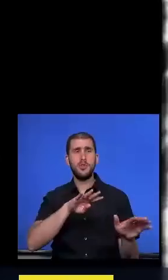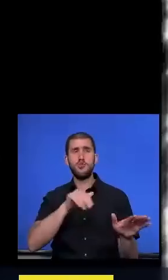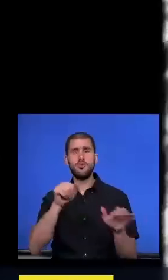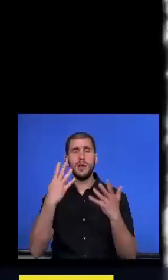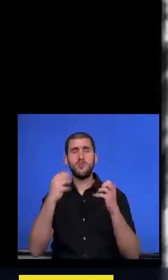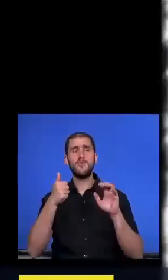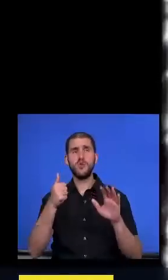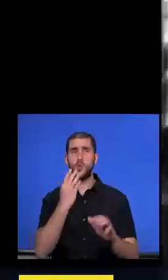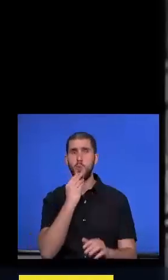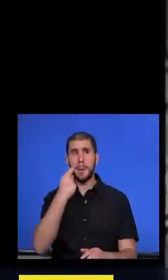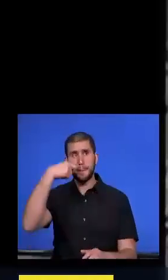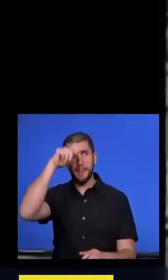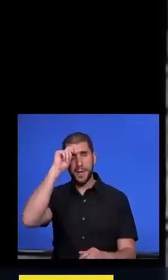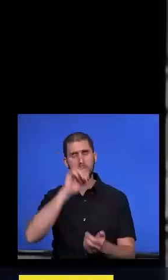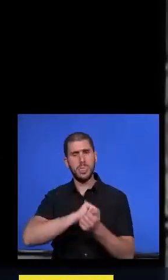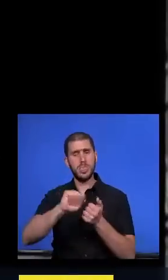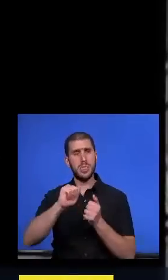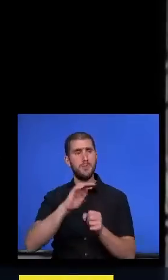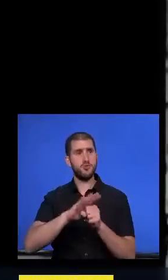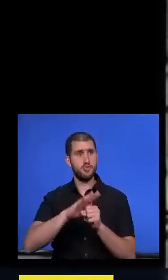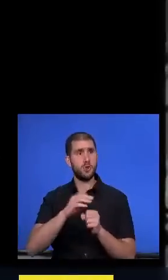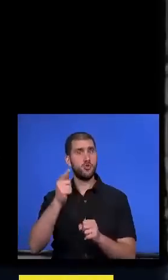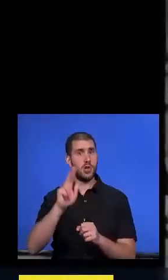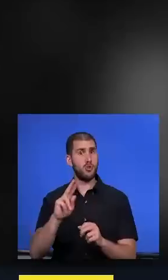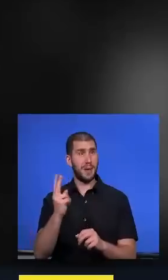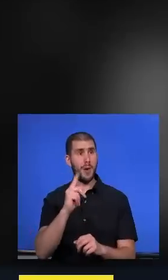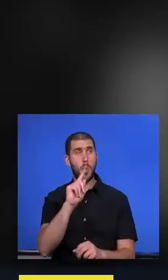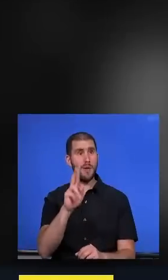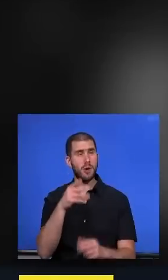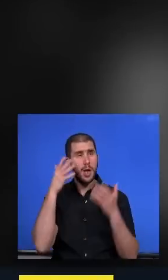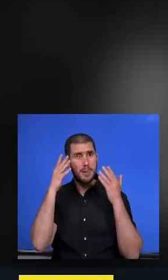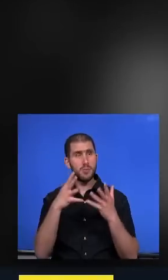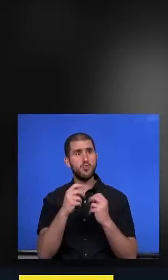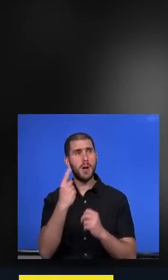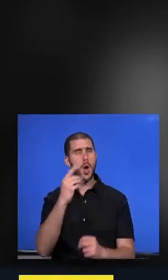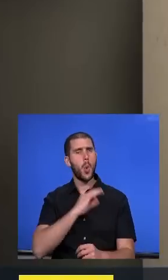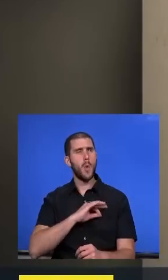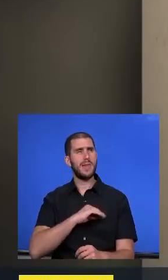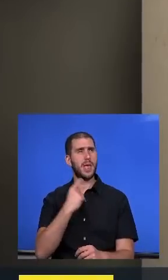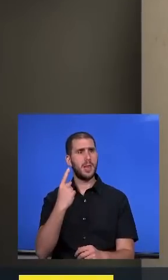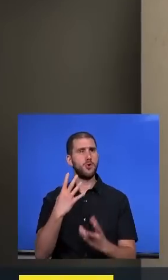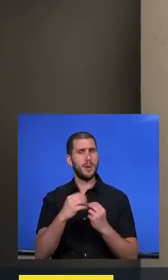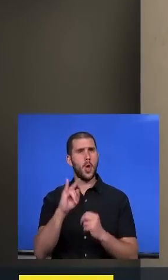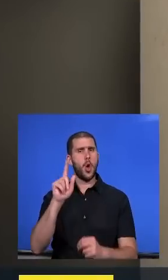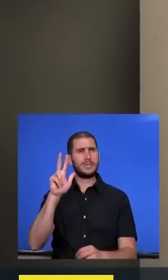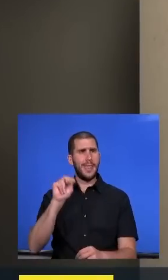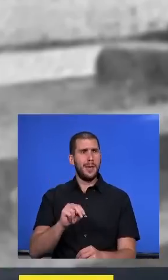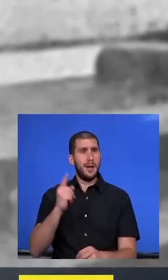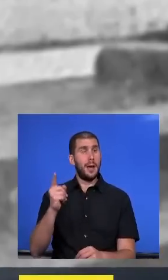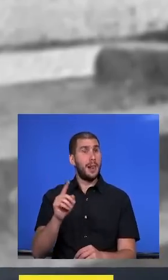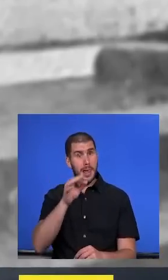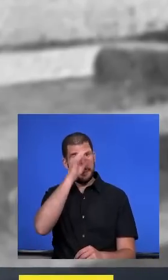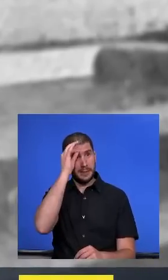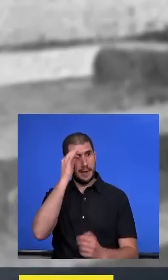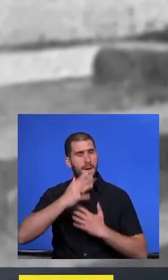55,696 יהודי ברלין שנספו בשואה, שליש מהקהילה, אבל אולי אפשר להתמקד במשפחה אופיינית אחת. משפחת חוצן, שלמרבה המזל